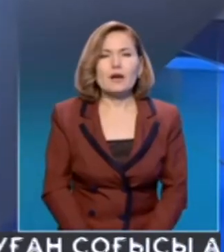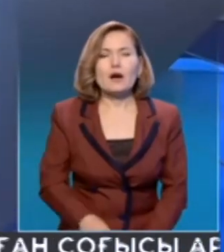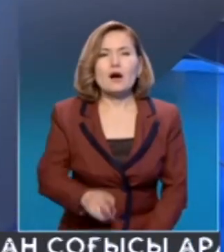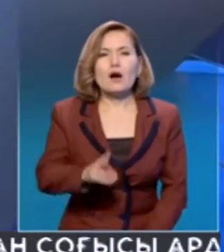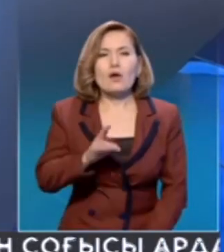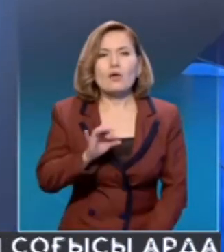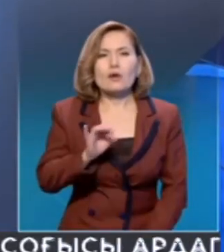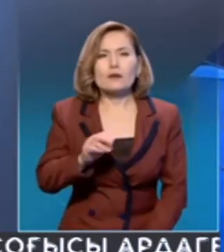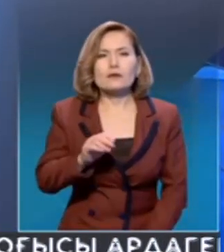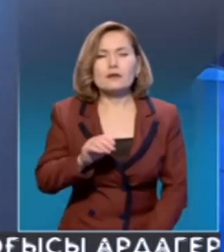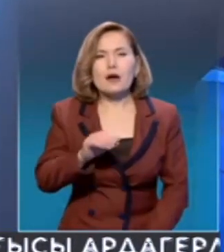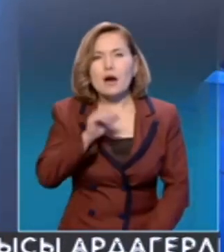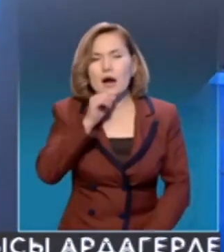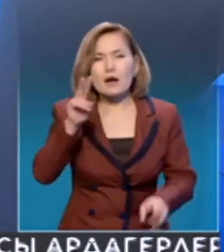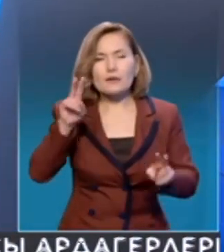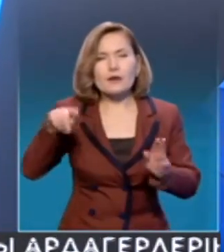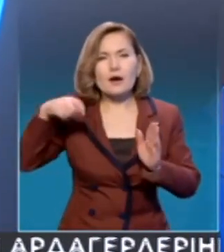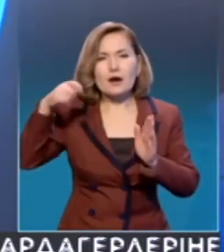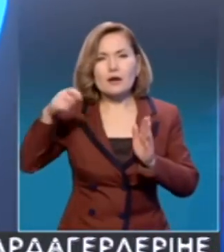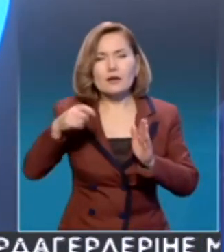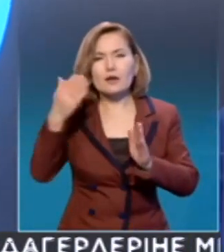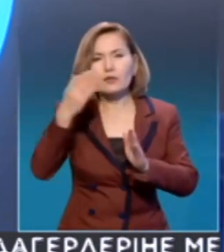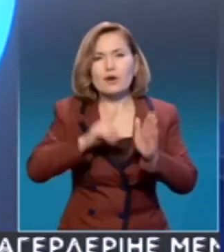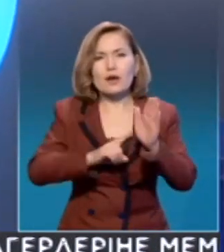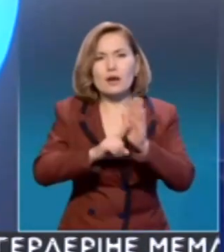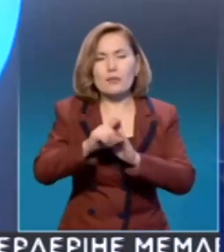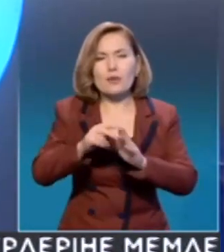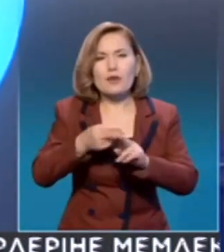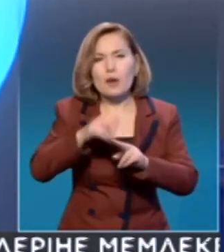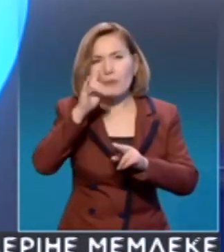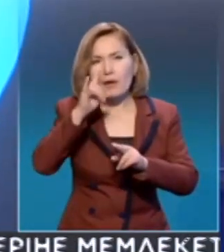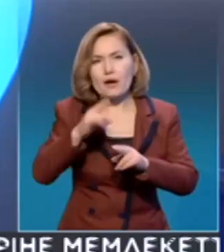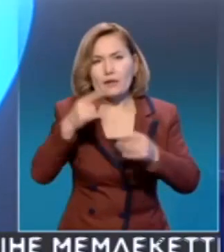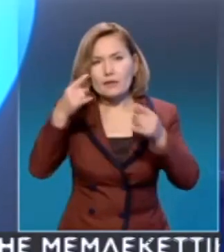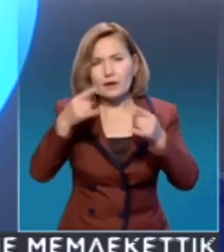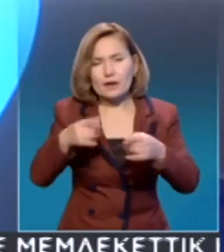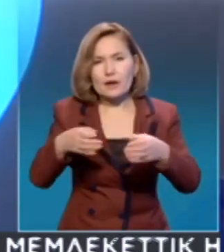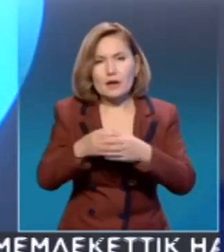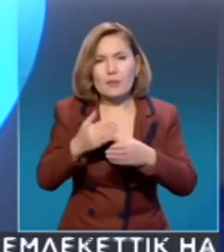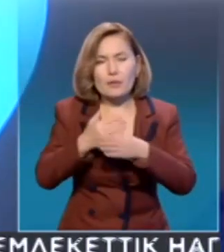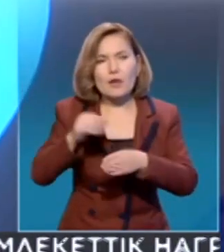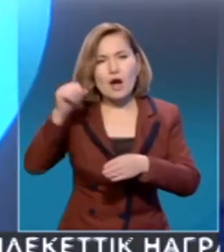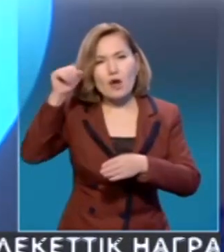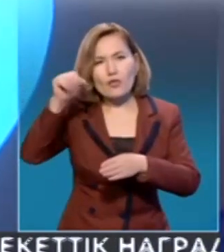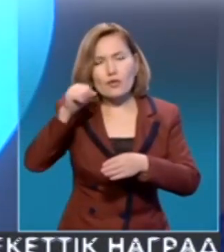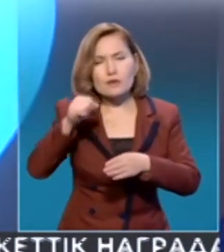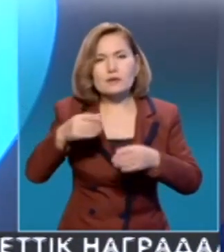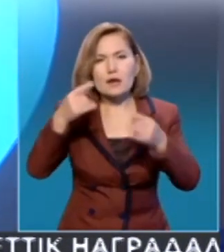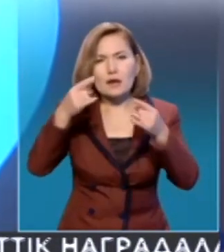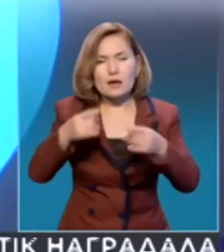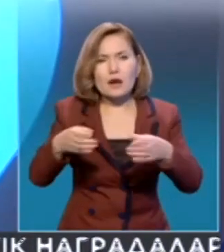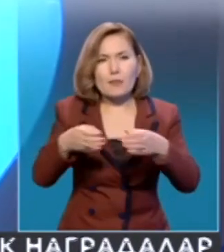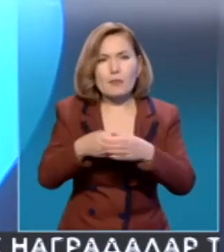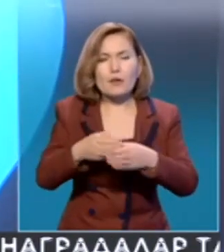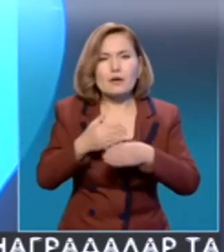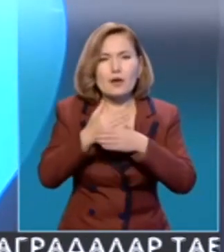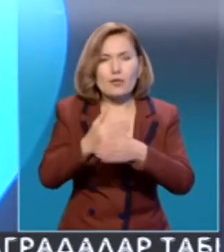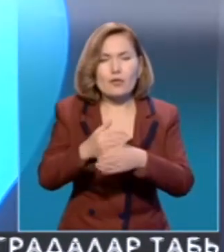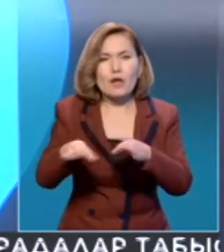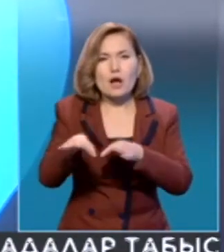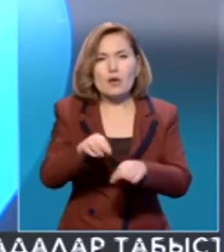Қорқыт Ата телехикаясының түсірілімі басталды. Бұл Қазақстан телерадио корпорациясы мен Өзбекстанның кинематография агенттігінің бірлескен